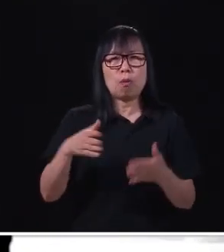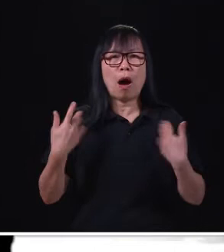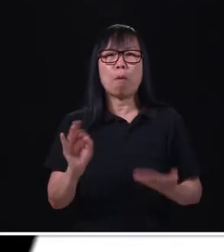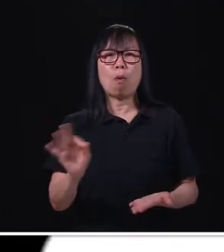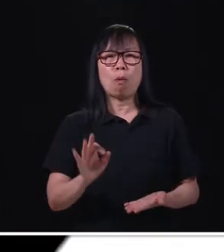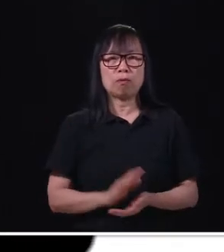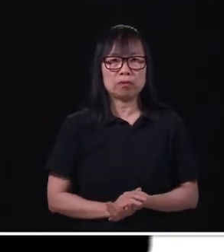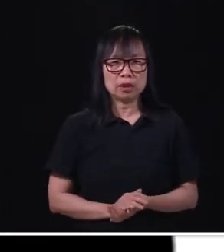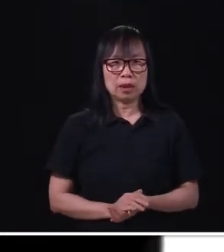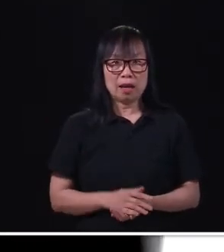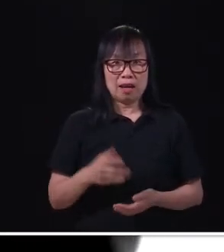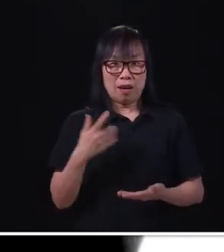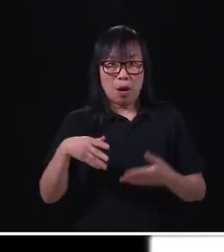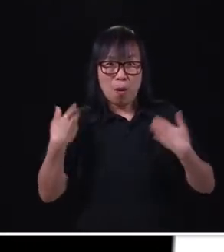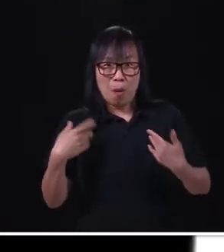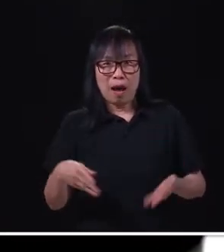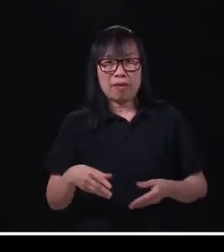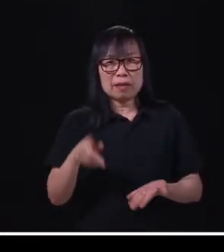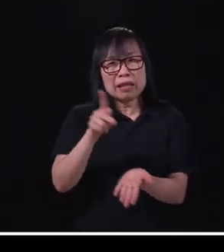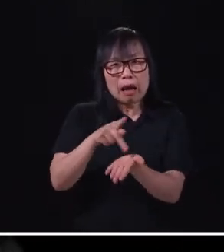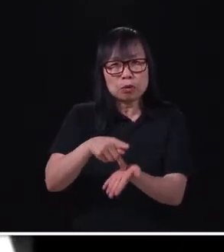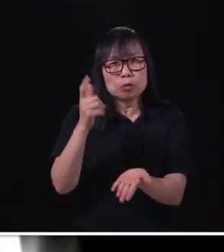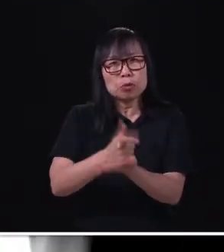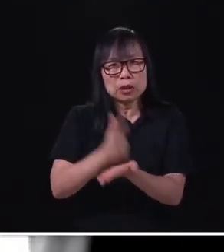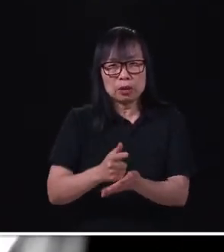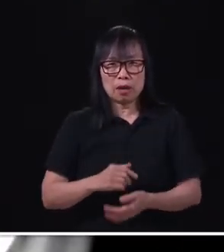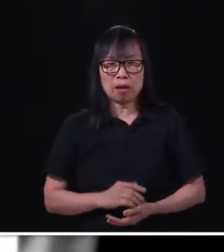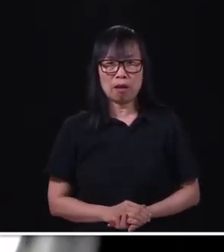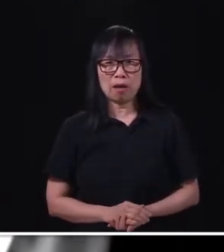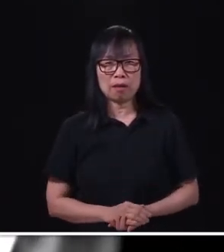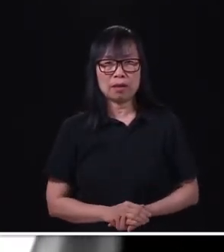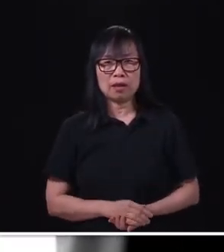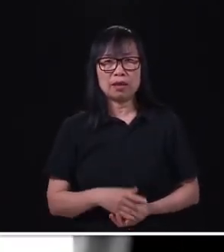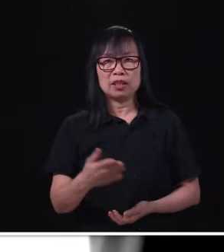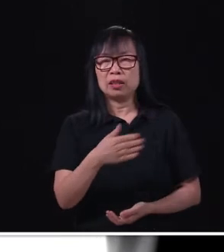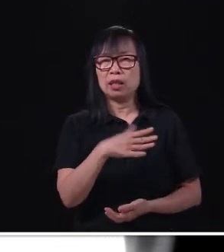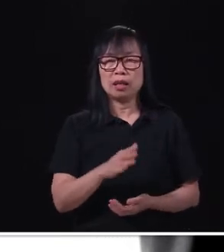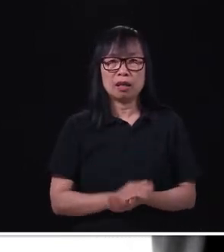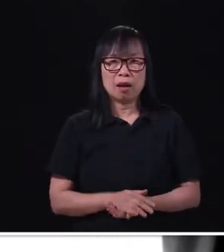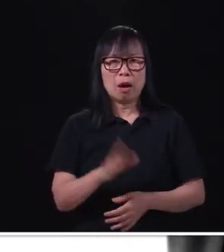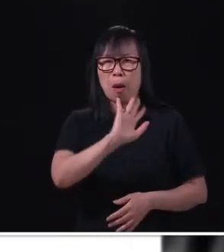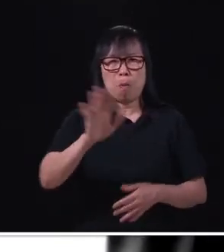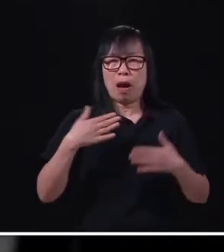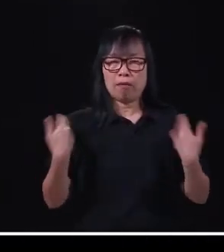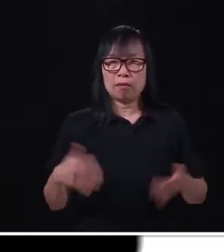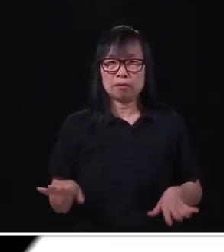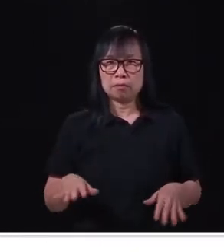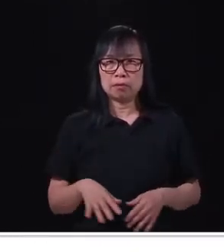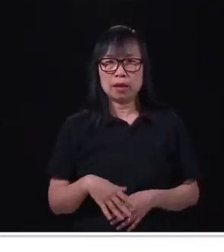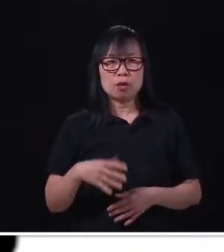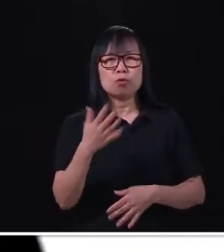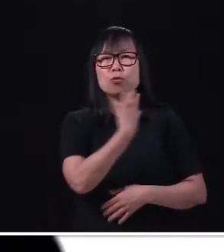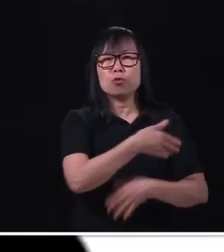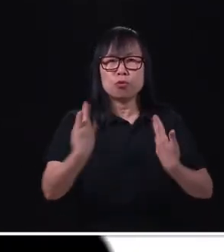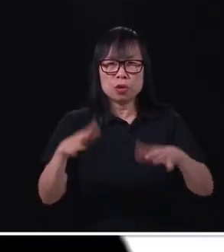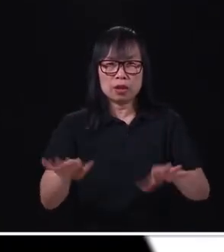玩啫？ 喂，咁而家玩紧要啲，定系交租紧要啲啊？ 成日都系咁，切！我唔玩啊！ 唔玩